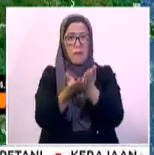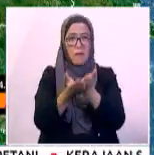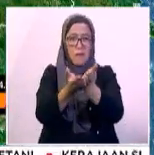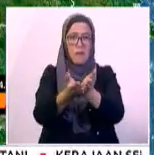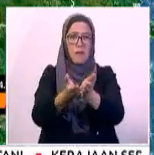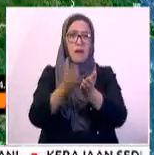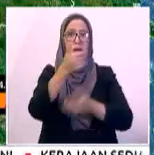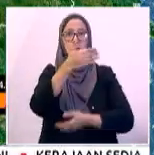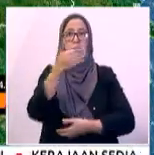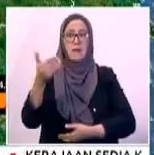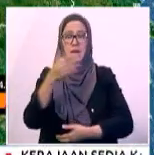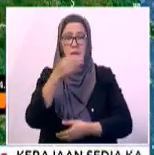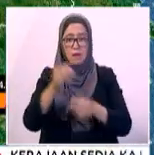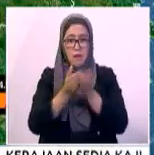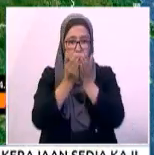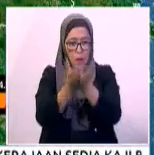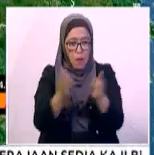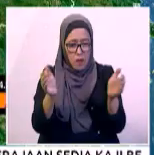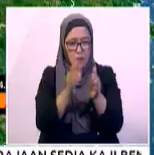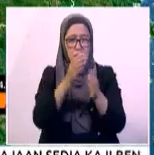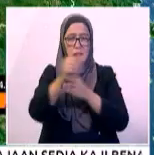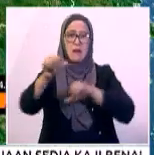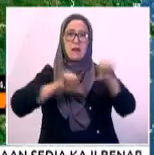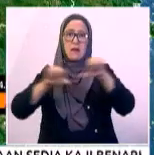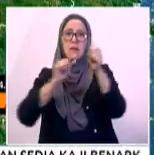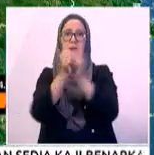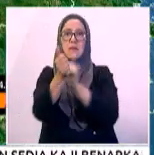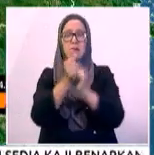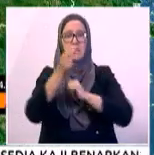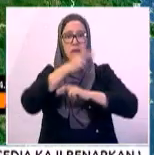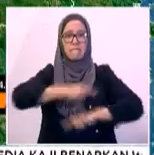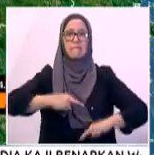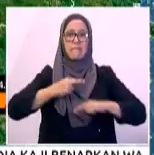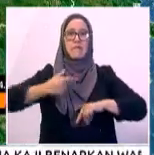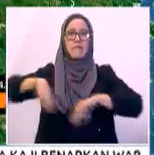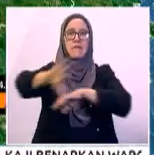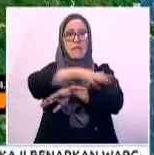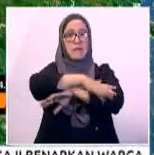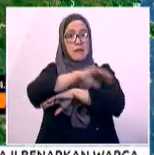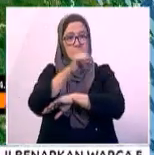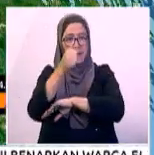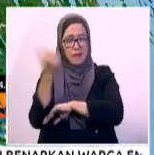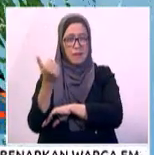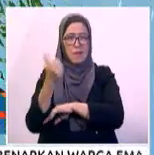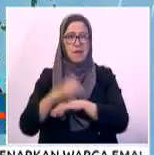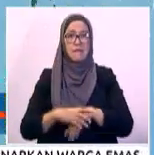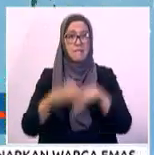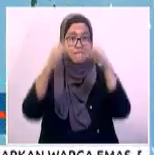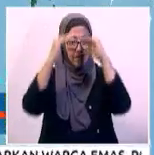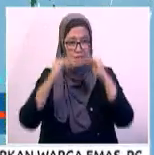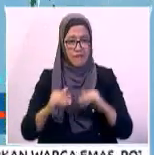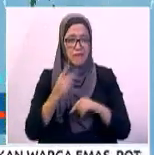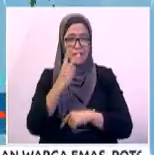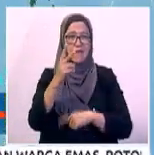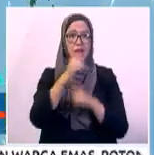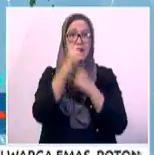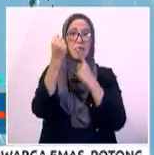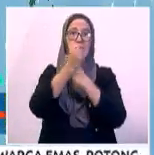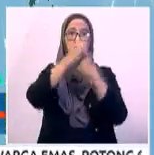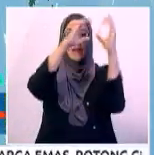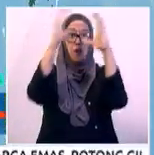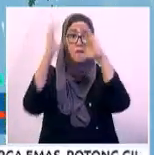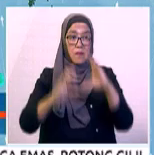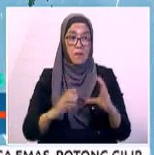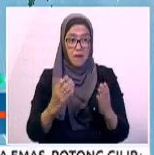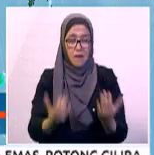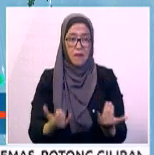perikanan, bot-bot kecil serta aktiviti sukan dan rekreasi laut yang lain. Kita teruskan lagi dengan melihat keadaan cuaca semasa, di mana buat waktu